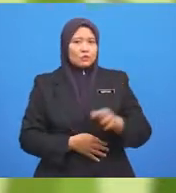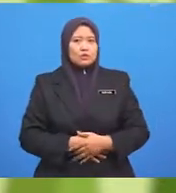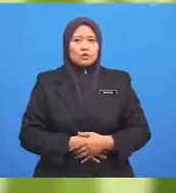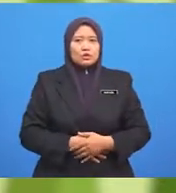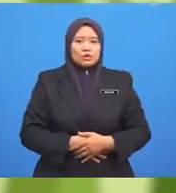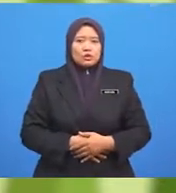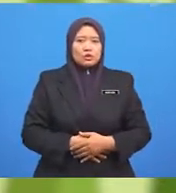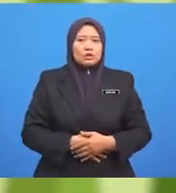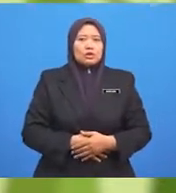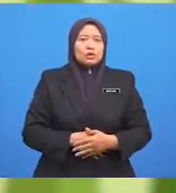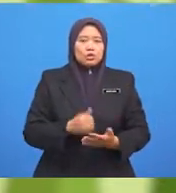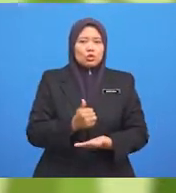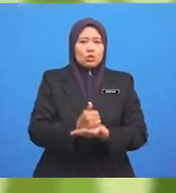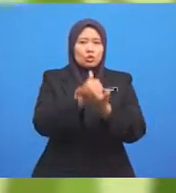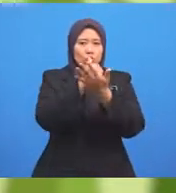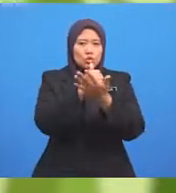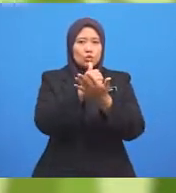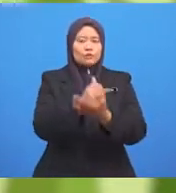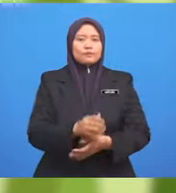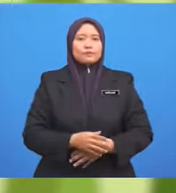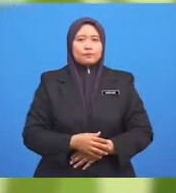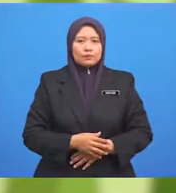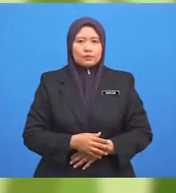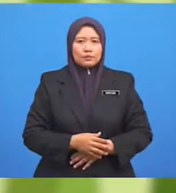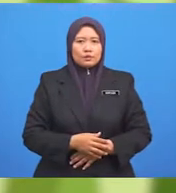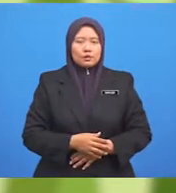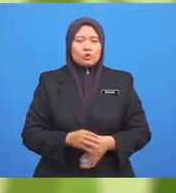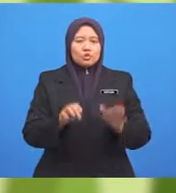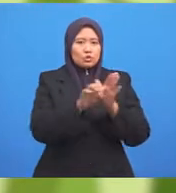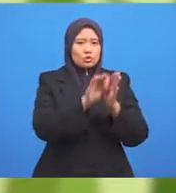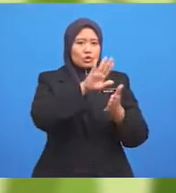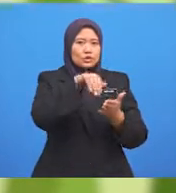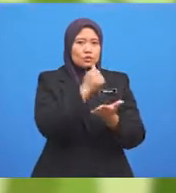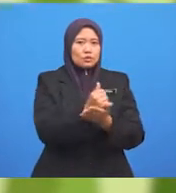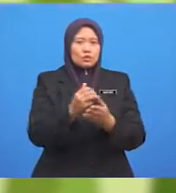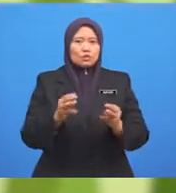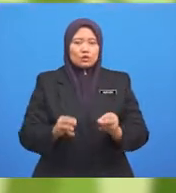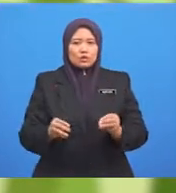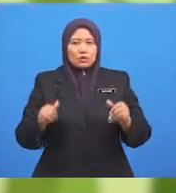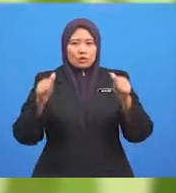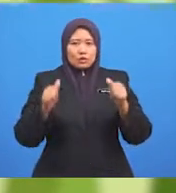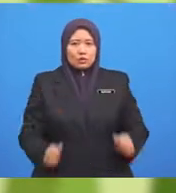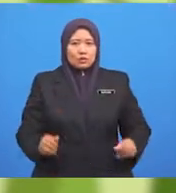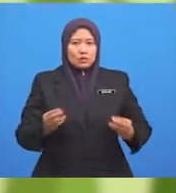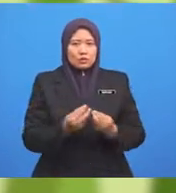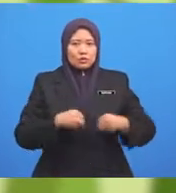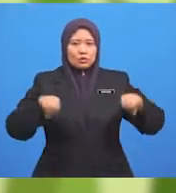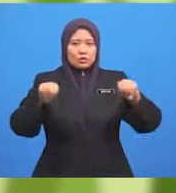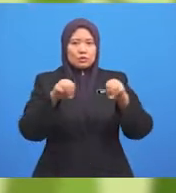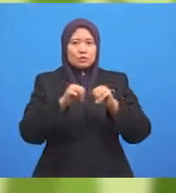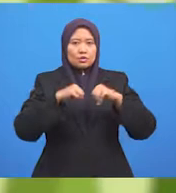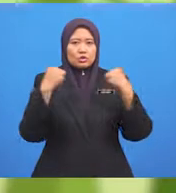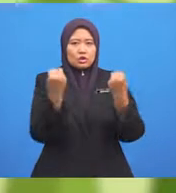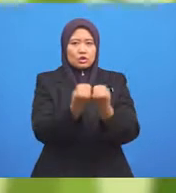nilai tolong-menolong. Contohnya, semua anggota masyarakat tolong-menolong antara